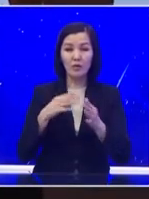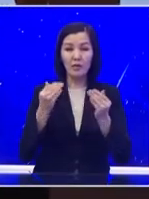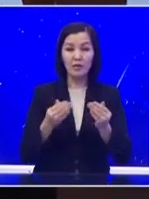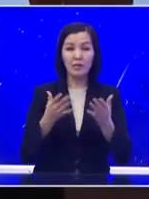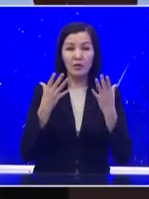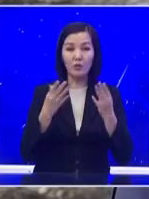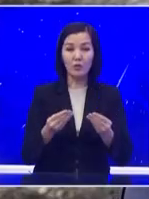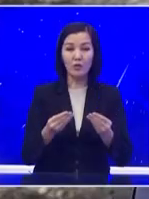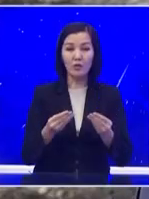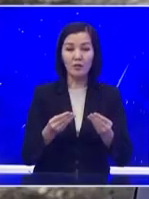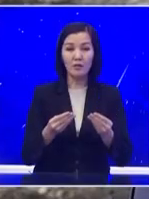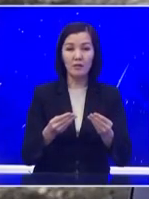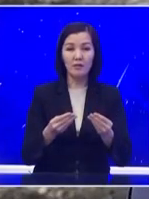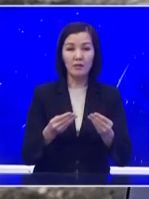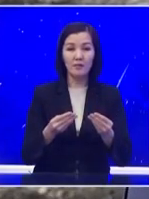уақытта